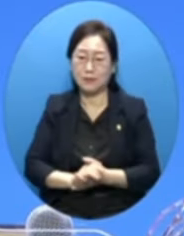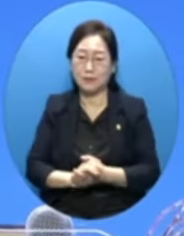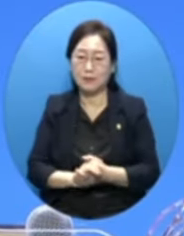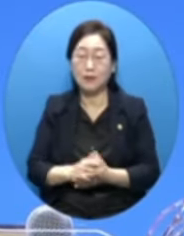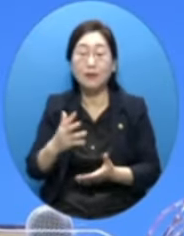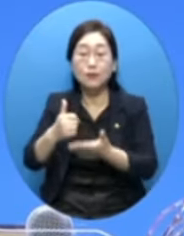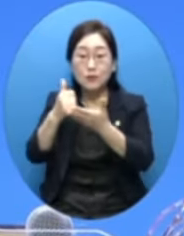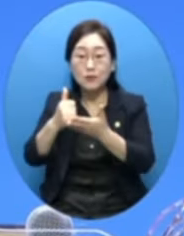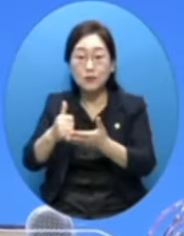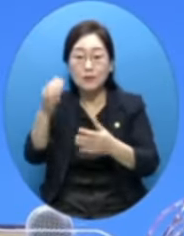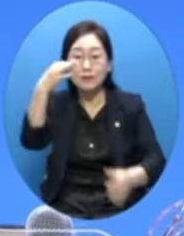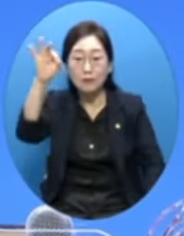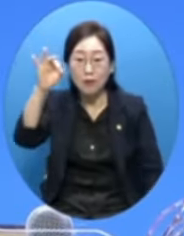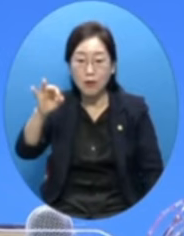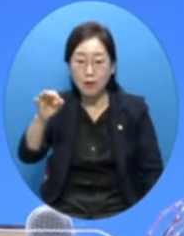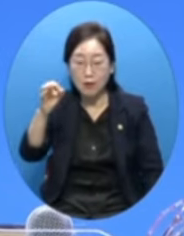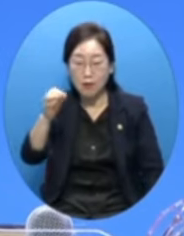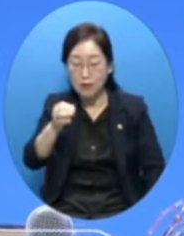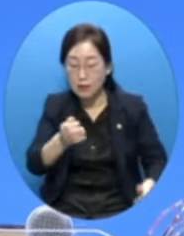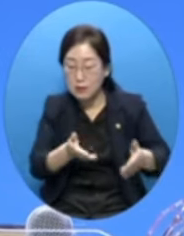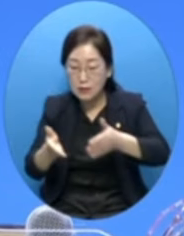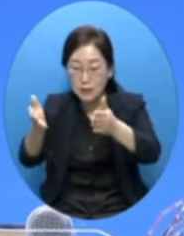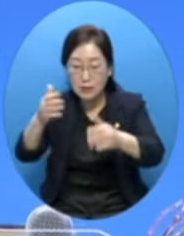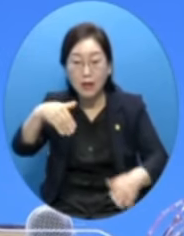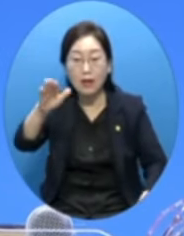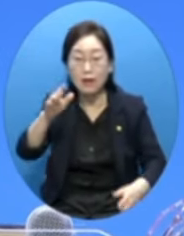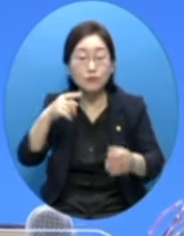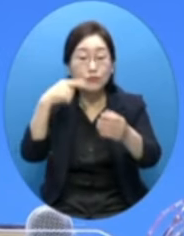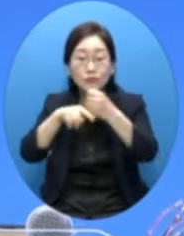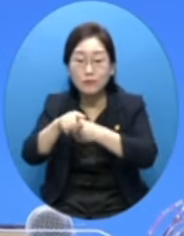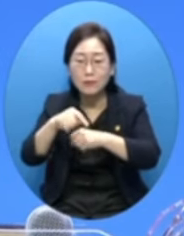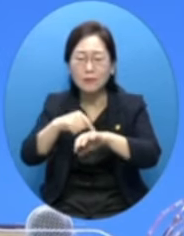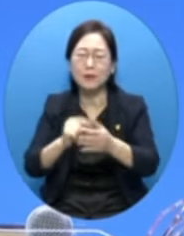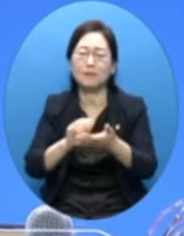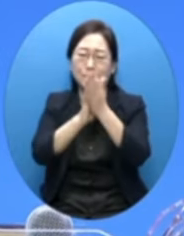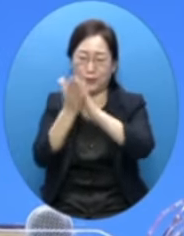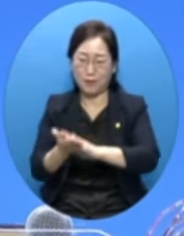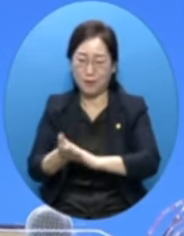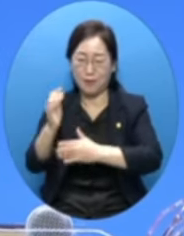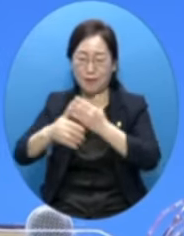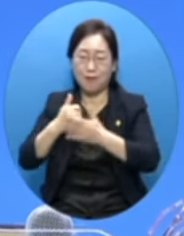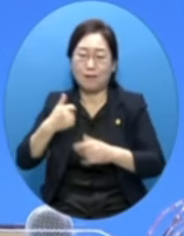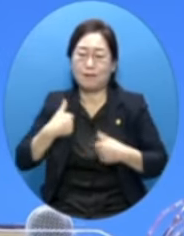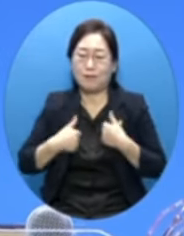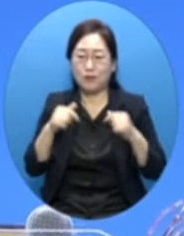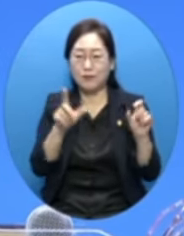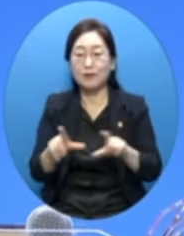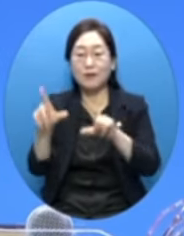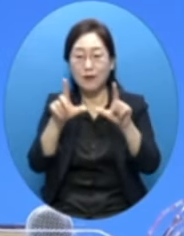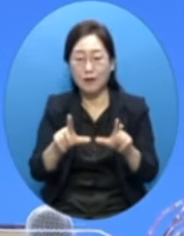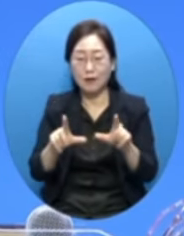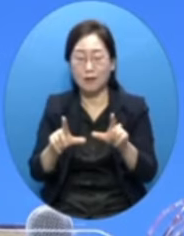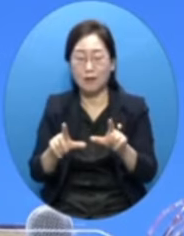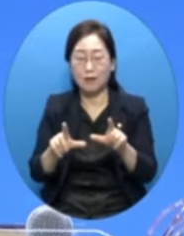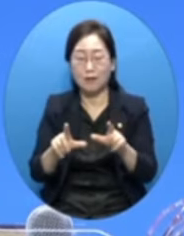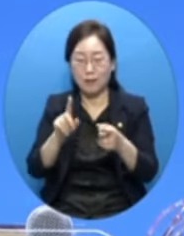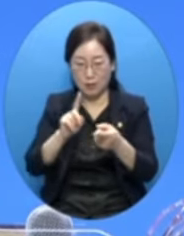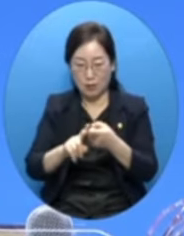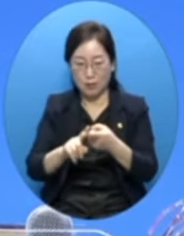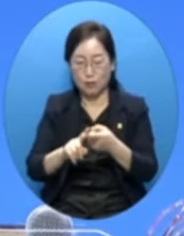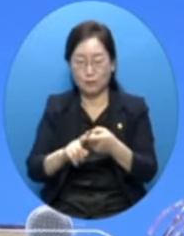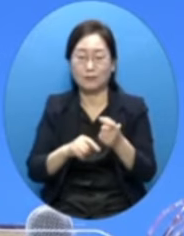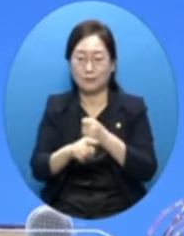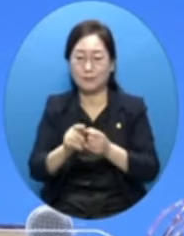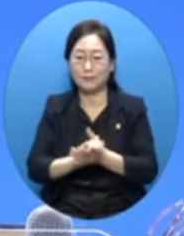하나님께서 인정하시는 길로 간다는 것은 심령이 변화를 받아서 하나님이 기뻐하시는 삶을 살아간다는 것을 우리에게 말씀하고